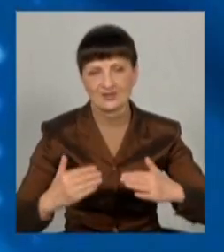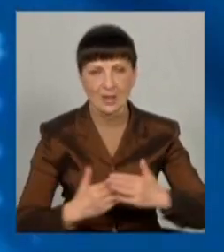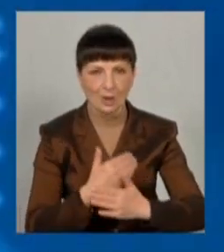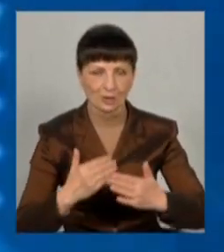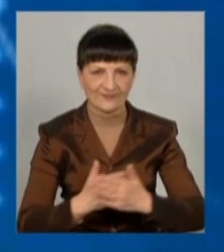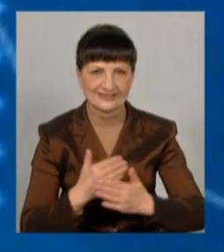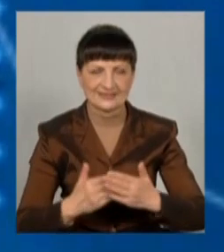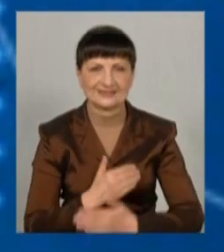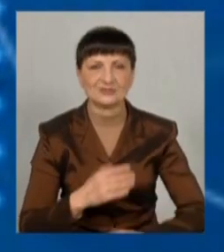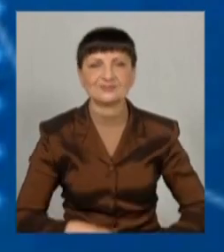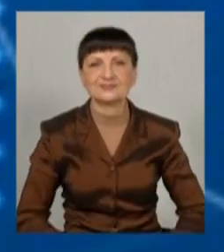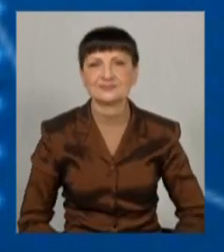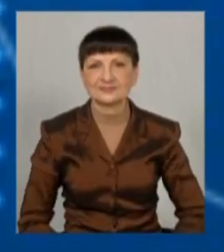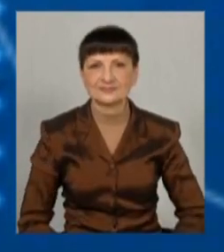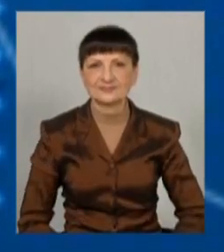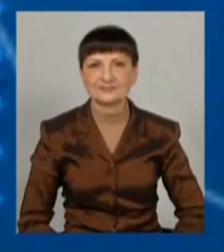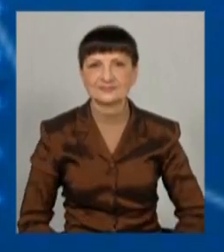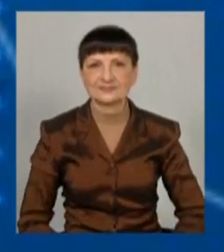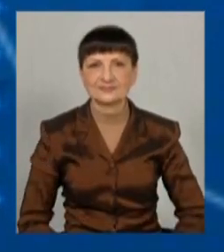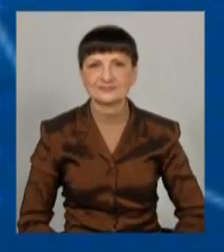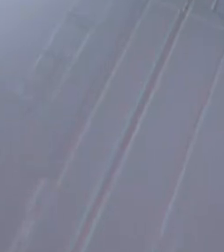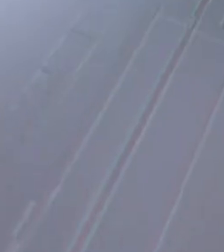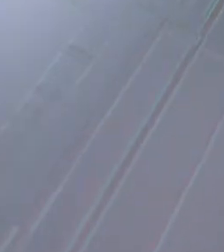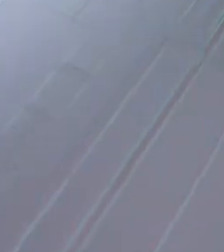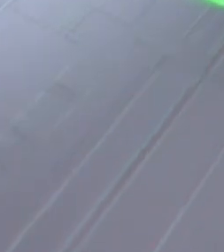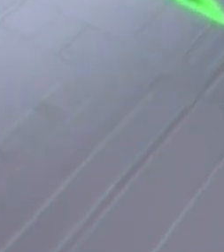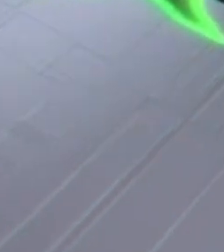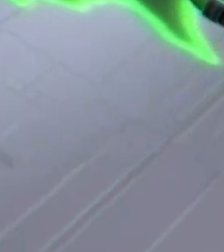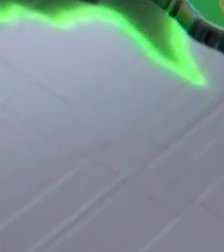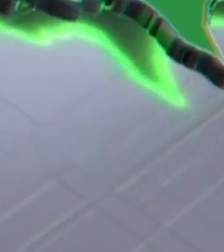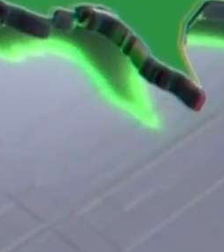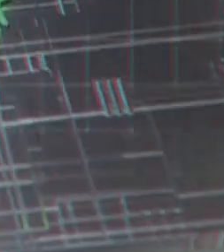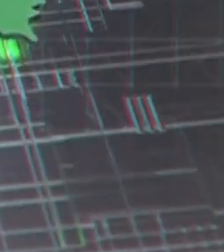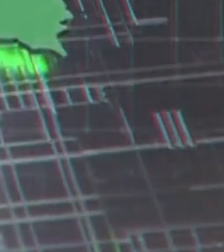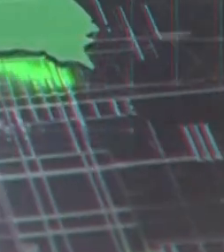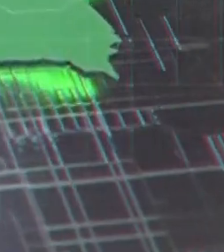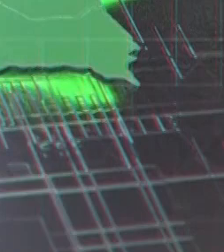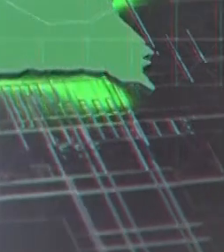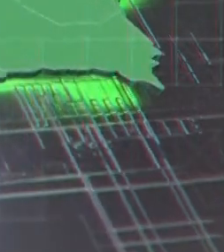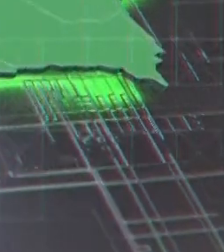итоговом выпуске новостей в 19:30. Оставайтесь с нами.